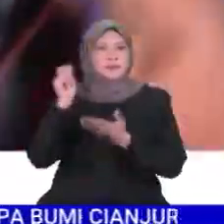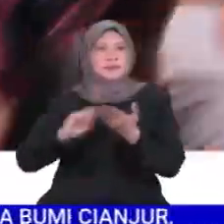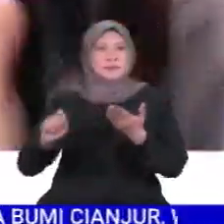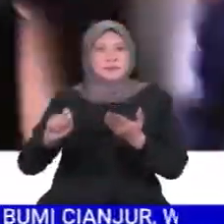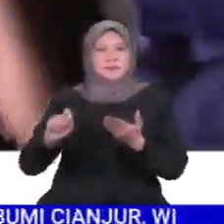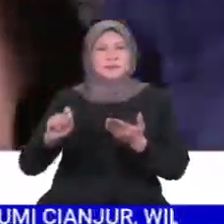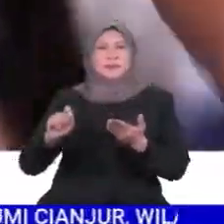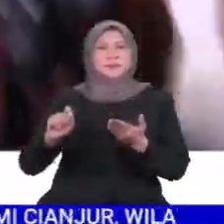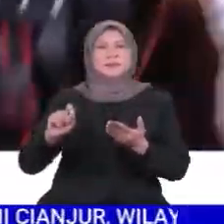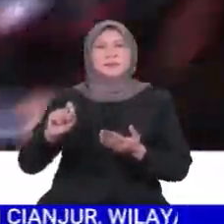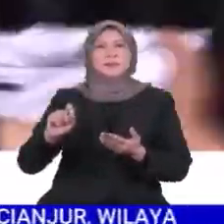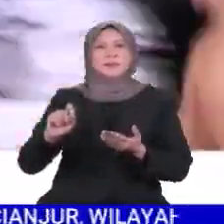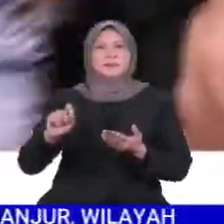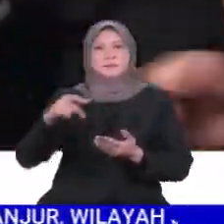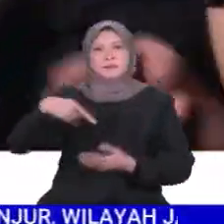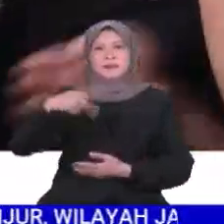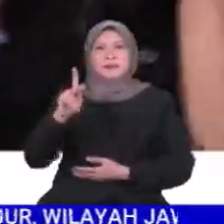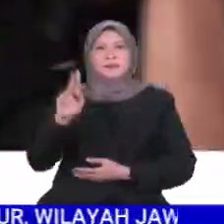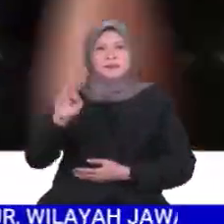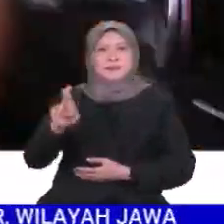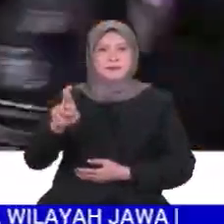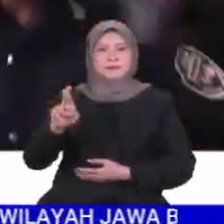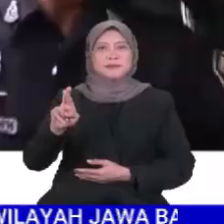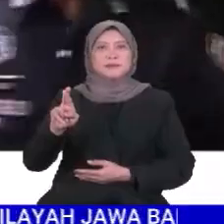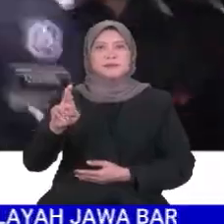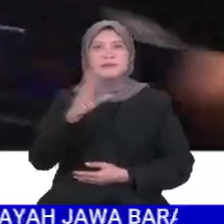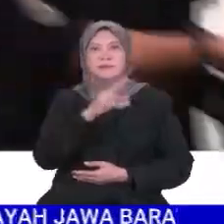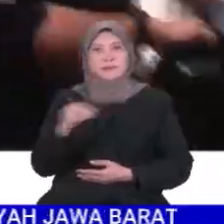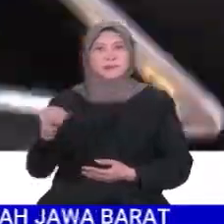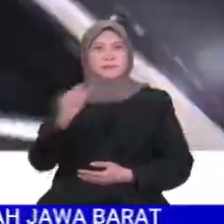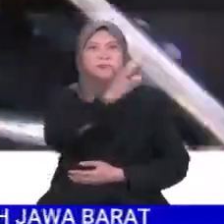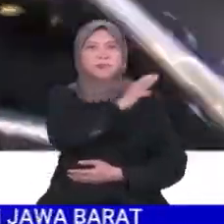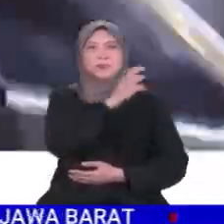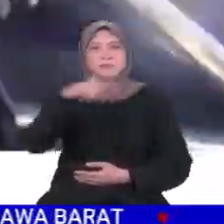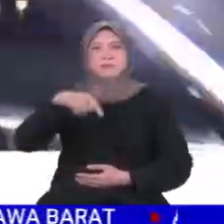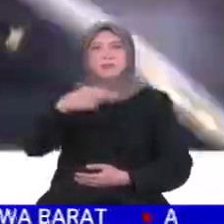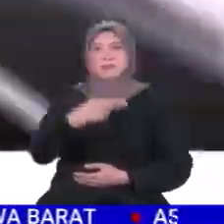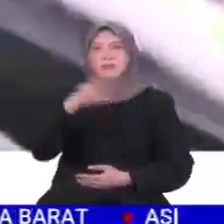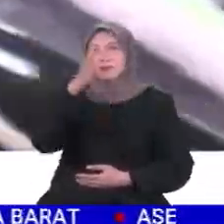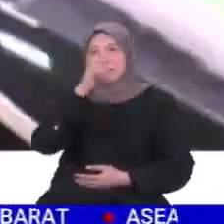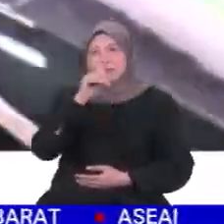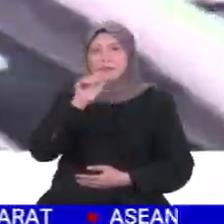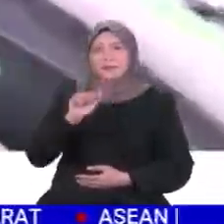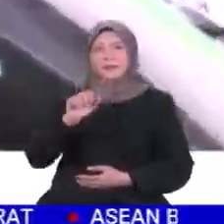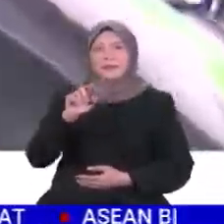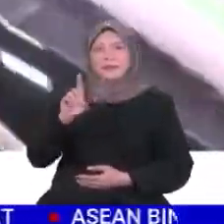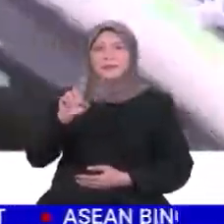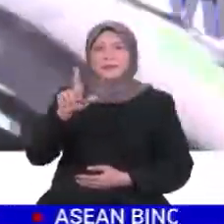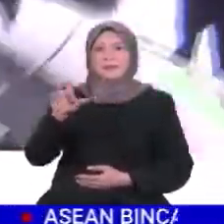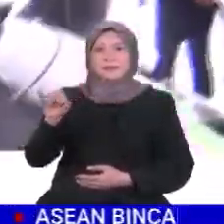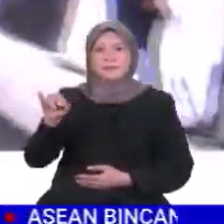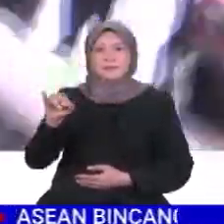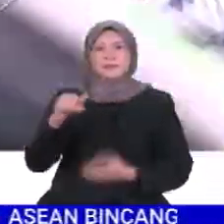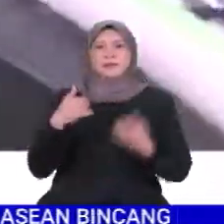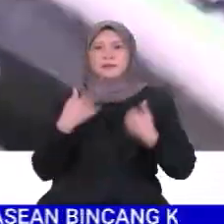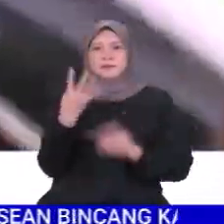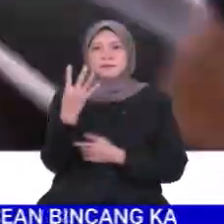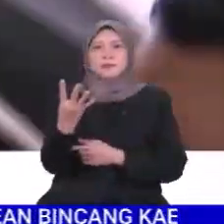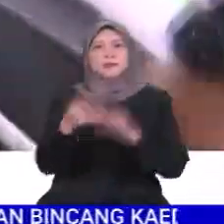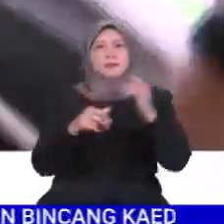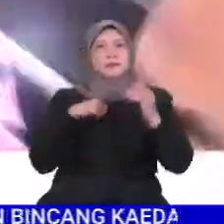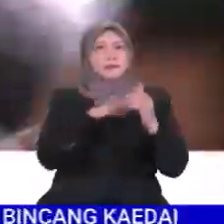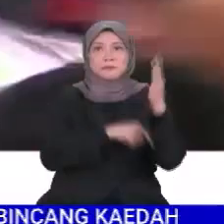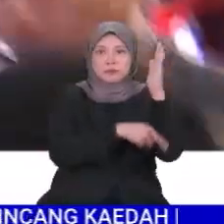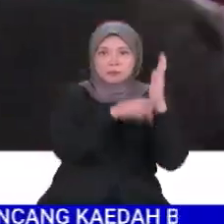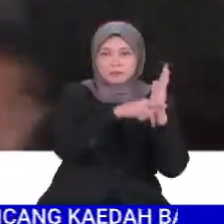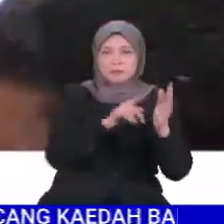Setiausaha Agong PKR, Datuk Seri Saifuddin Nasution Ismail dan Pengerusi PH Melaka Adli Zahari. Empat ahli parlimen